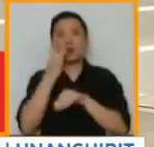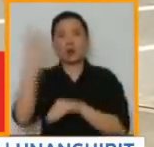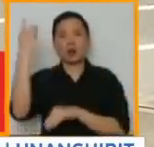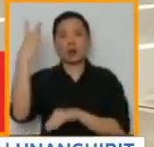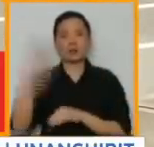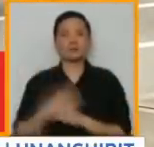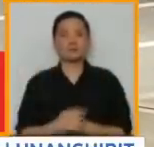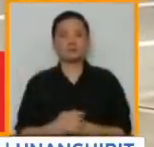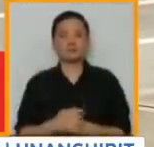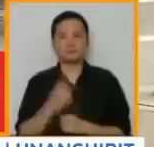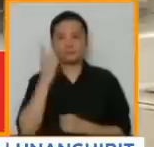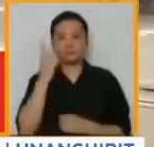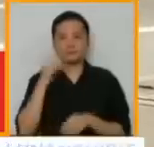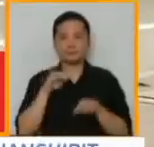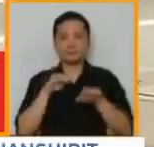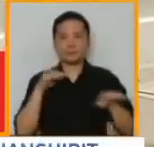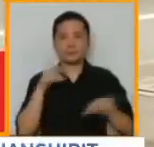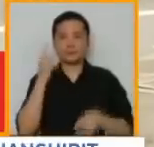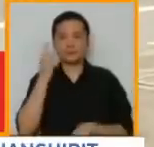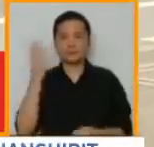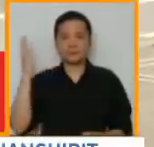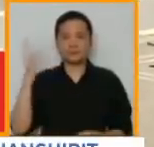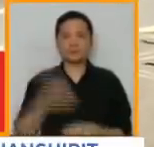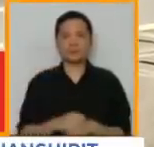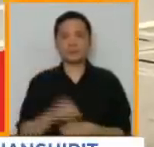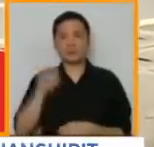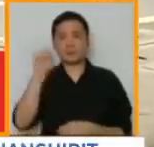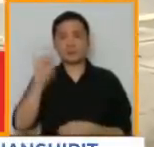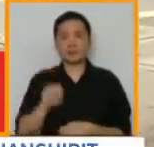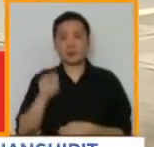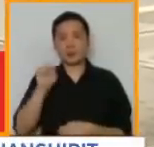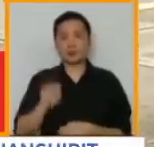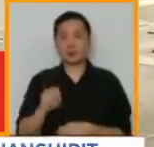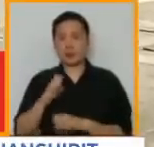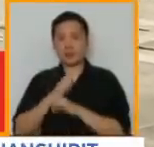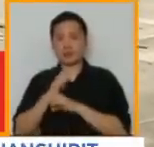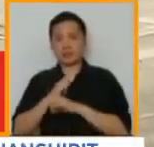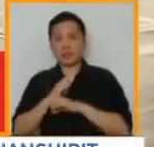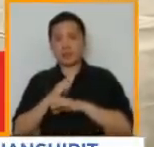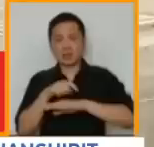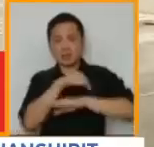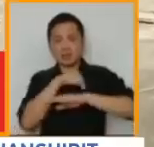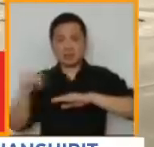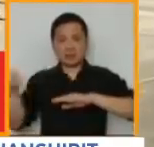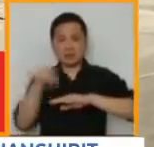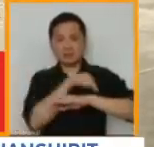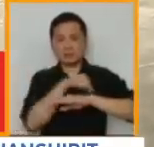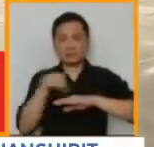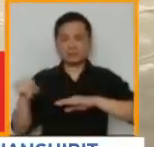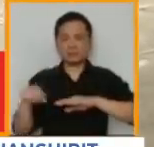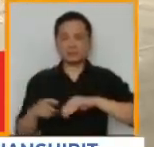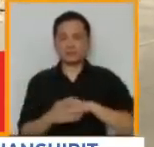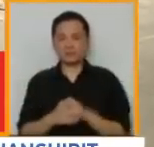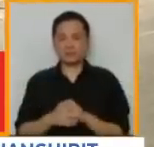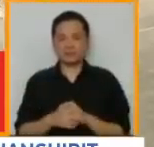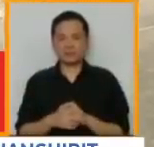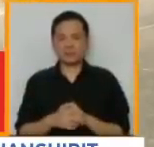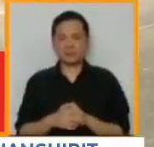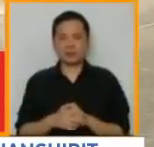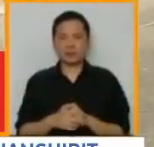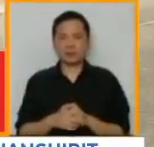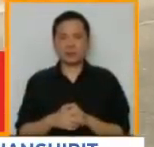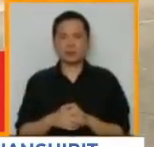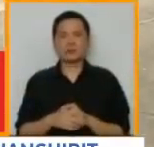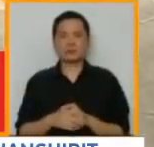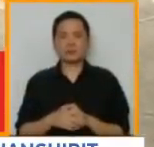sa inyong screen ay itong southbound lane ng EDSA mula dito sa may area ng Balintawak patungo sa area ng Muñoz yan.